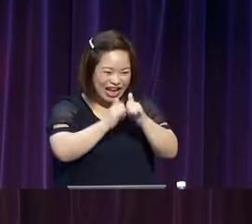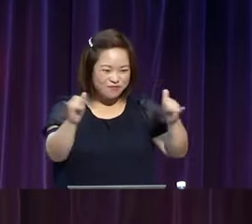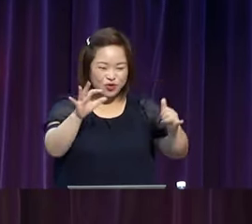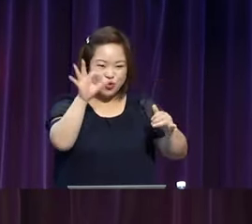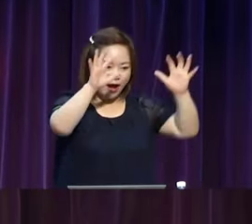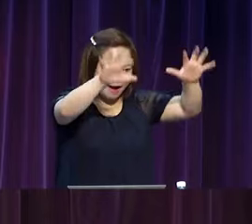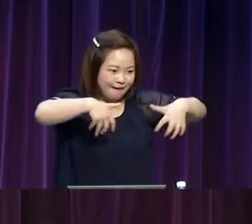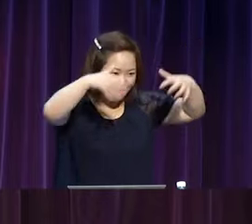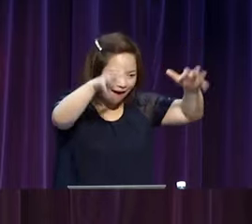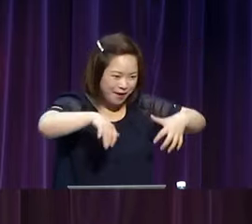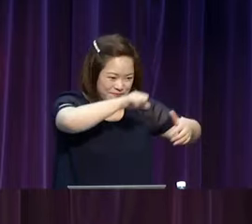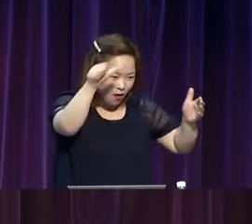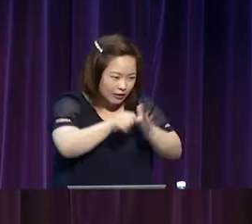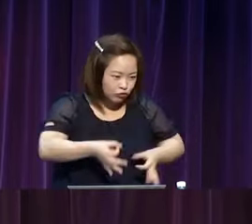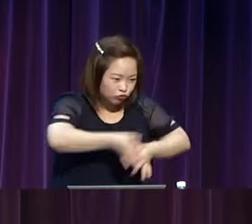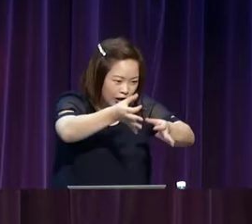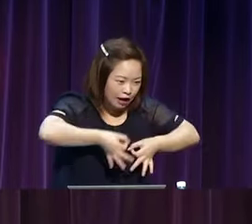평생을 살 거예요.